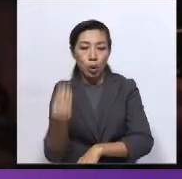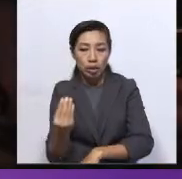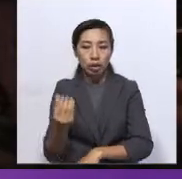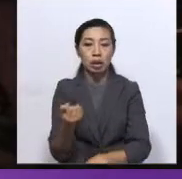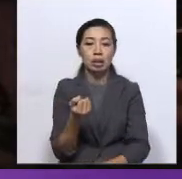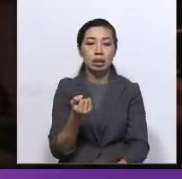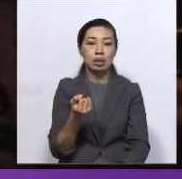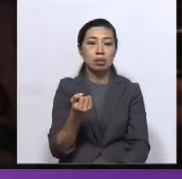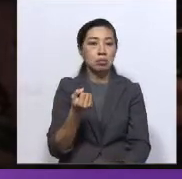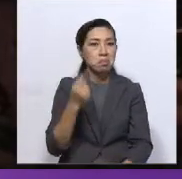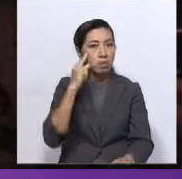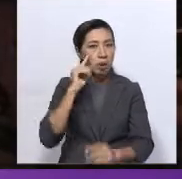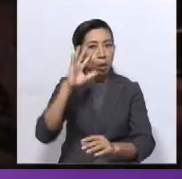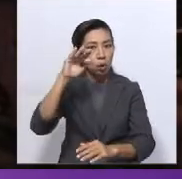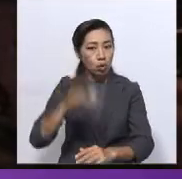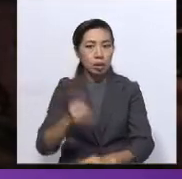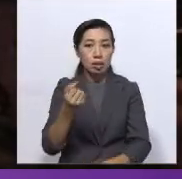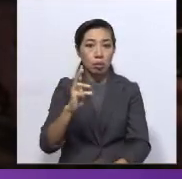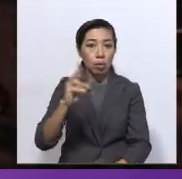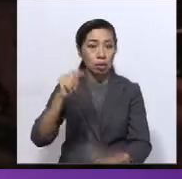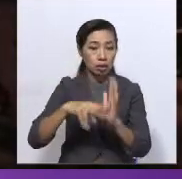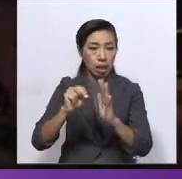ตันคิดเป็นมูลค่า